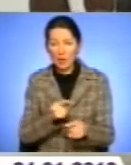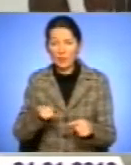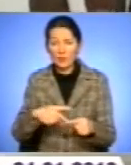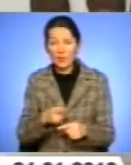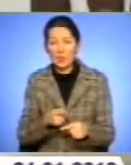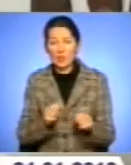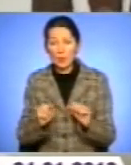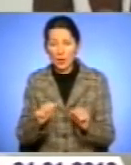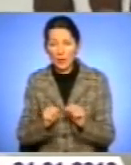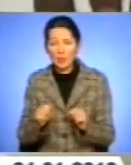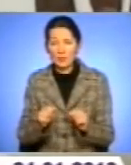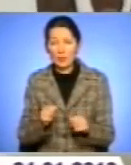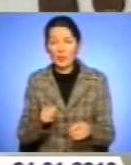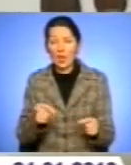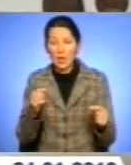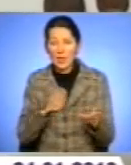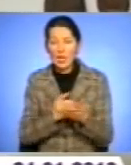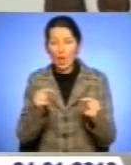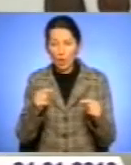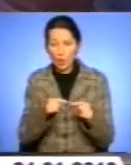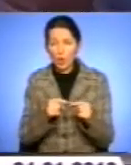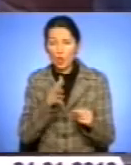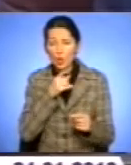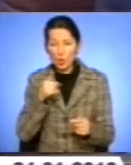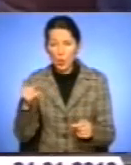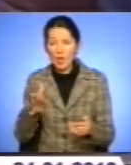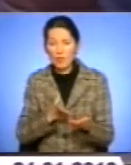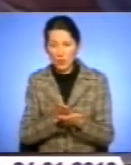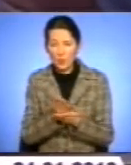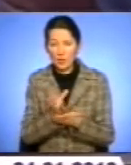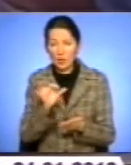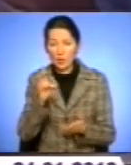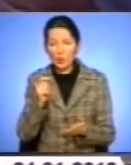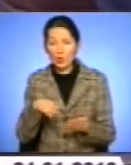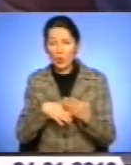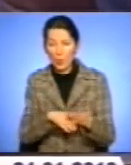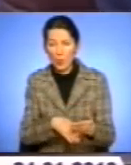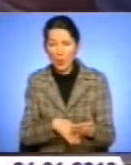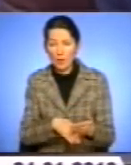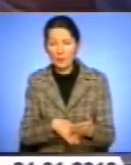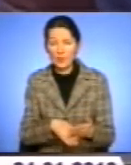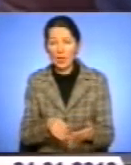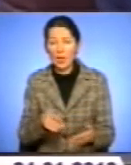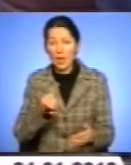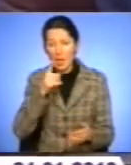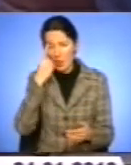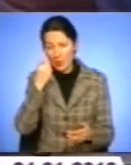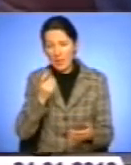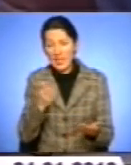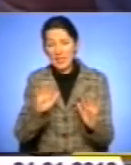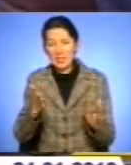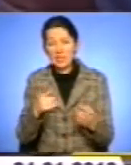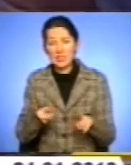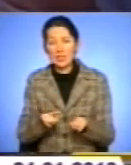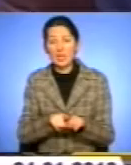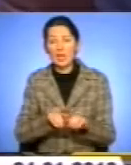затримок з виплатами держдопомоги одиноким мамам. Як з'ясувалося, деякі органи праці та соціального захисту на місцях створили штучні затримки через